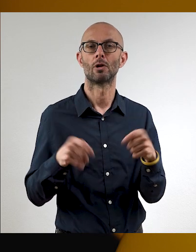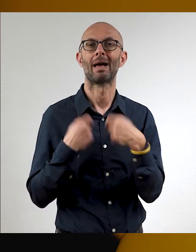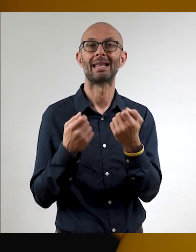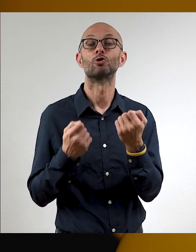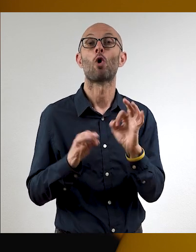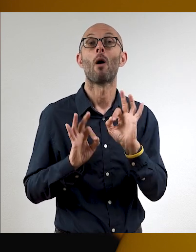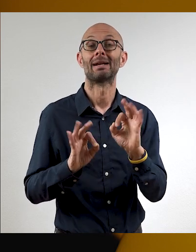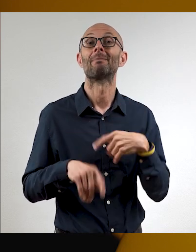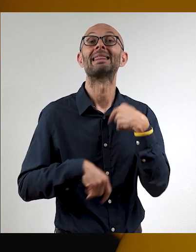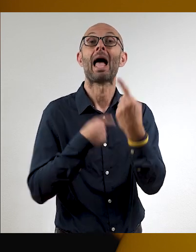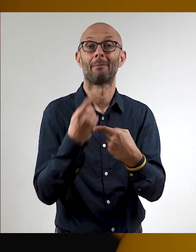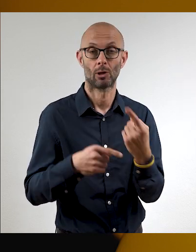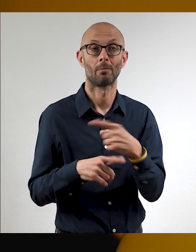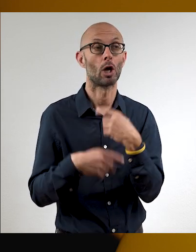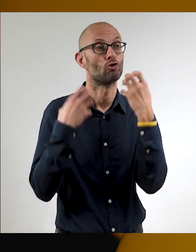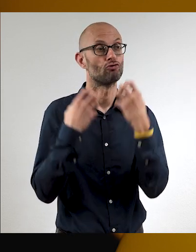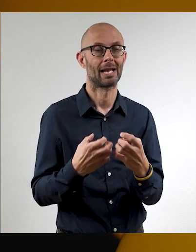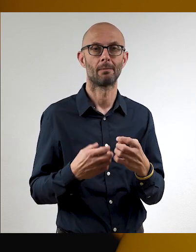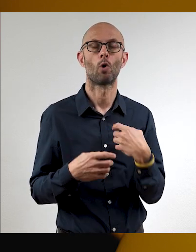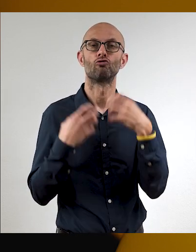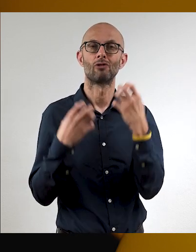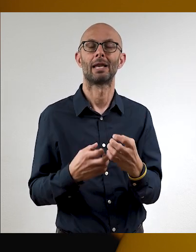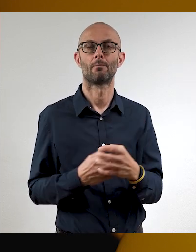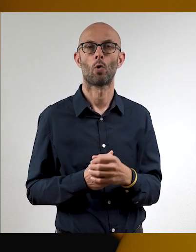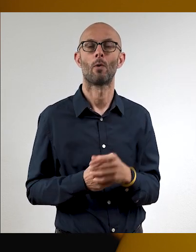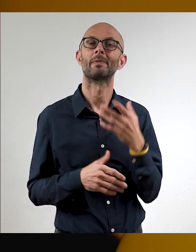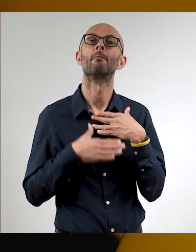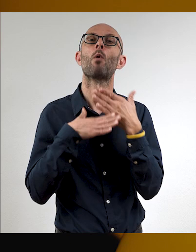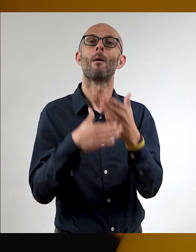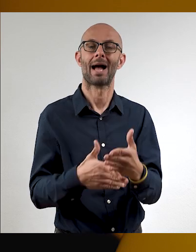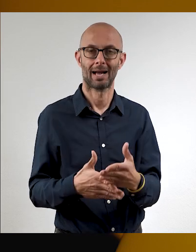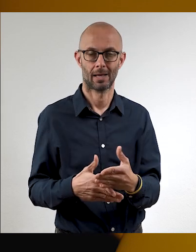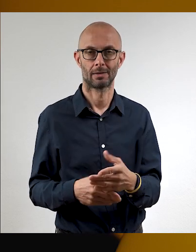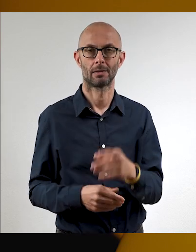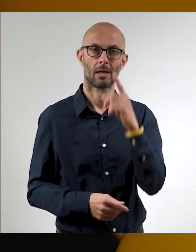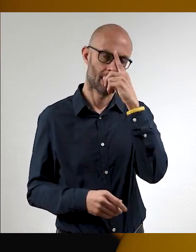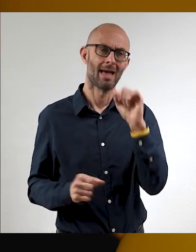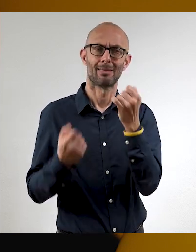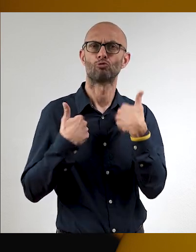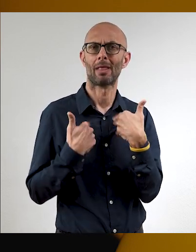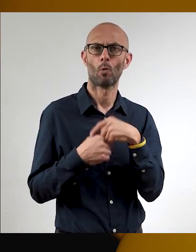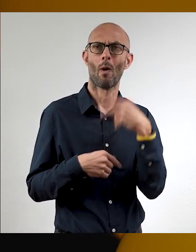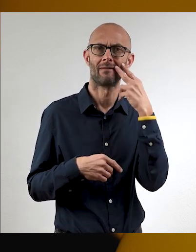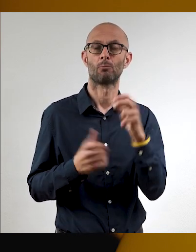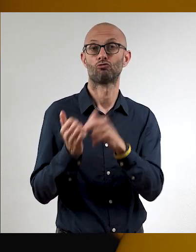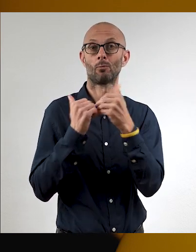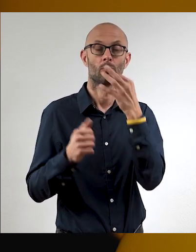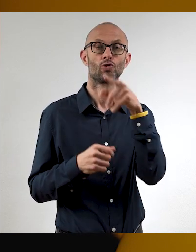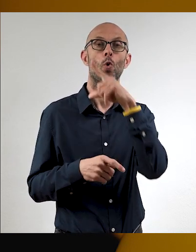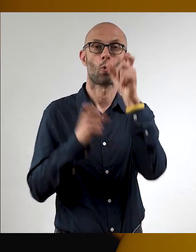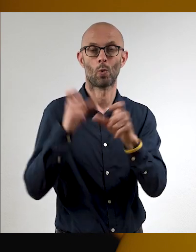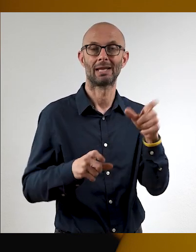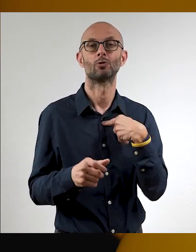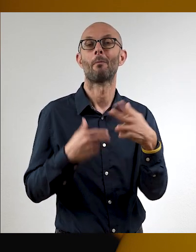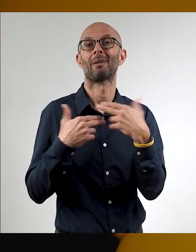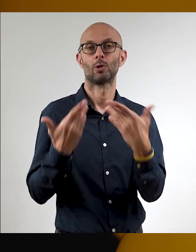danes dobrim namenom, ker želimo pomagati. Ne? Težko nam je, ko vidimo, še posebej, če so to ljudje, ki